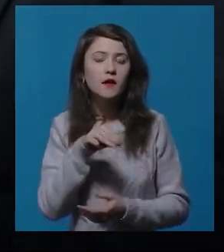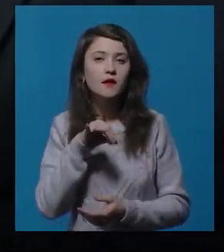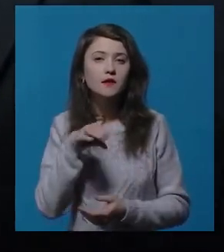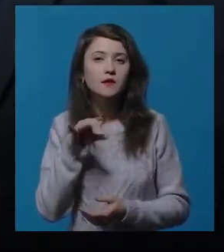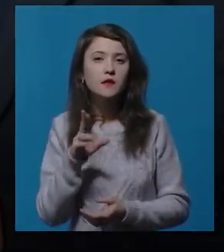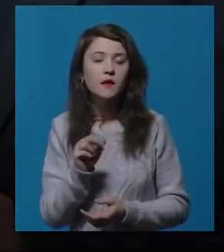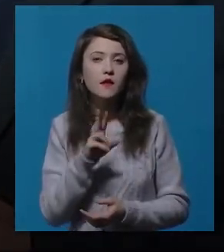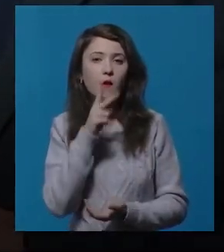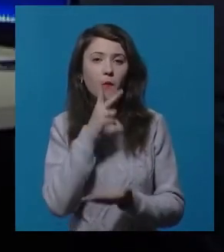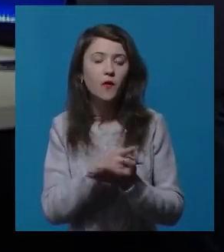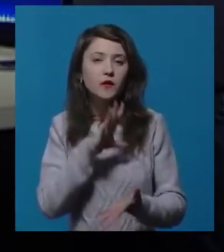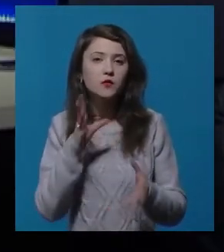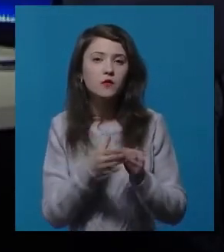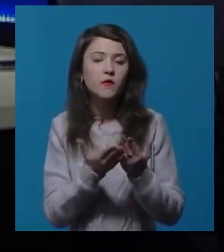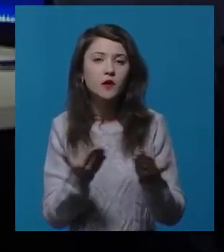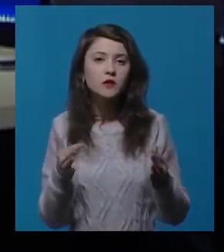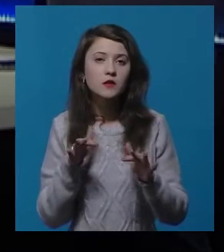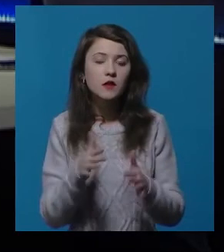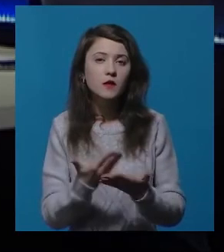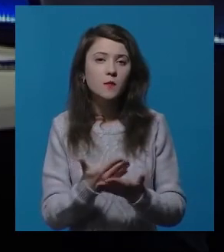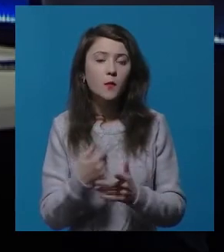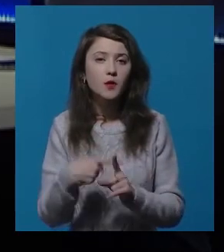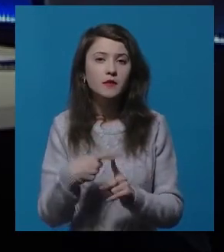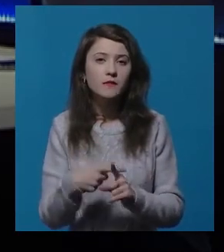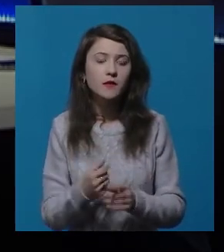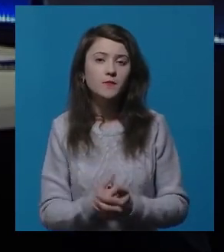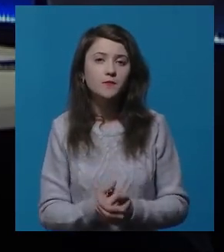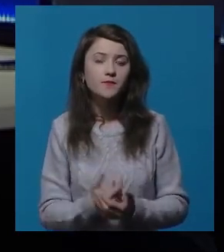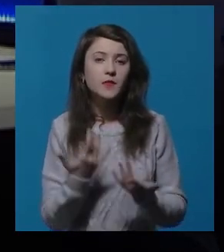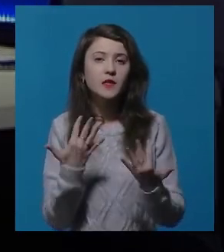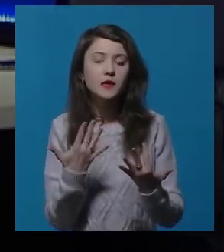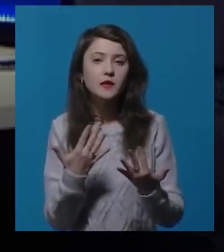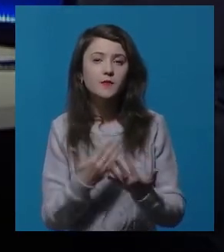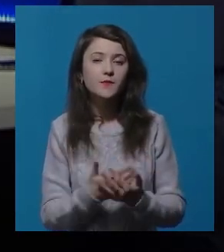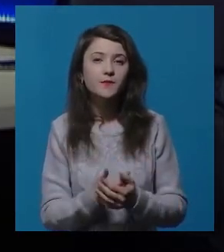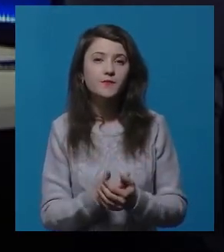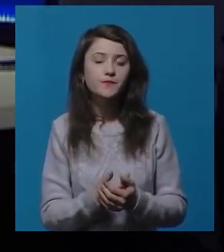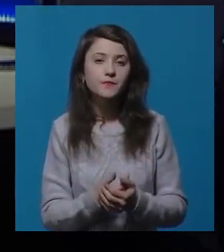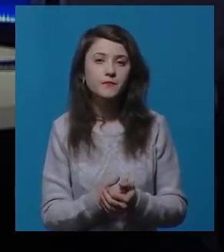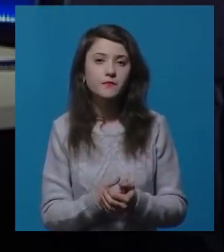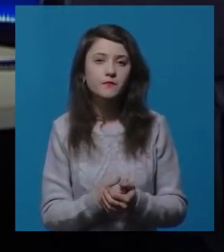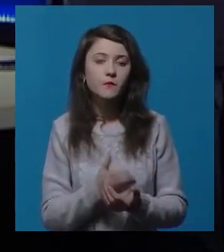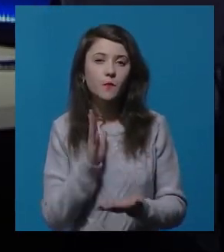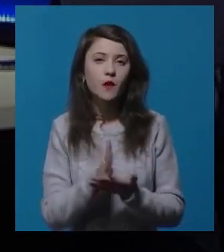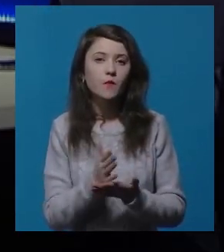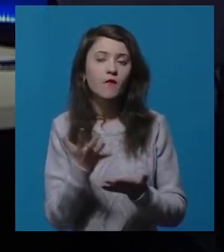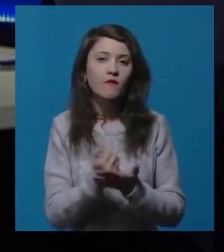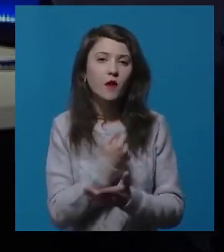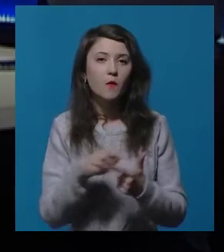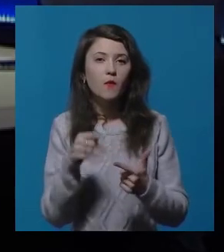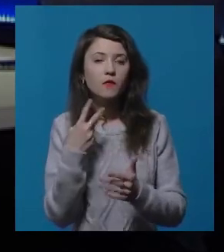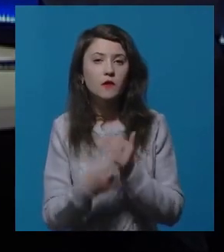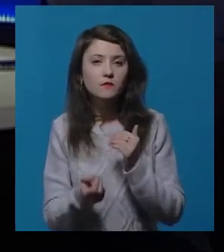показує результативність вашої діяльності, там позитивну, я маю на увазі. Та скільки там, наприклад, ну, я скажу, прямо там виграних або невиграних справ,